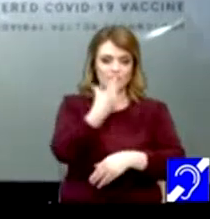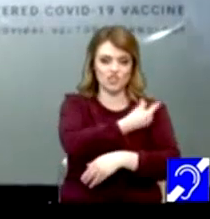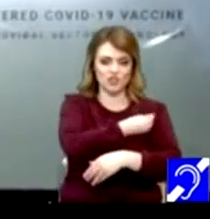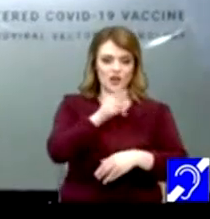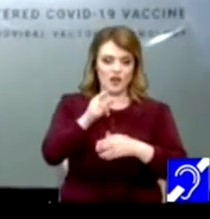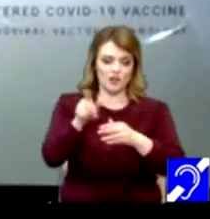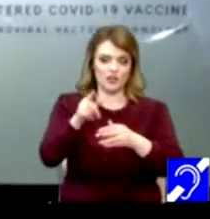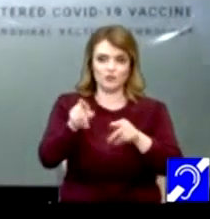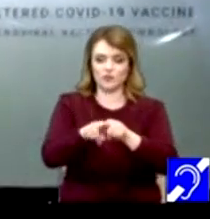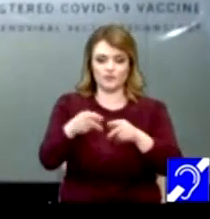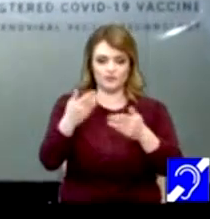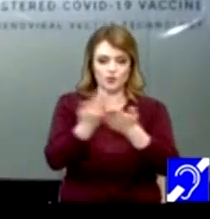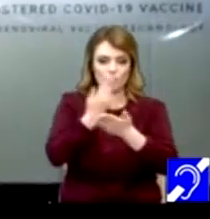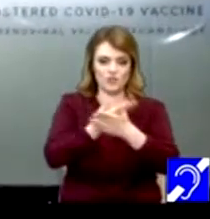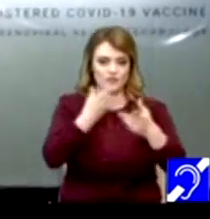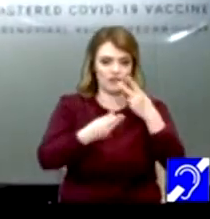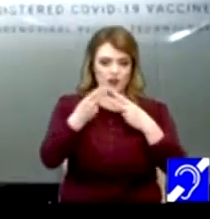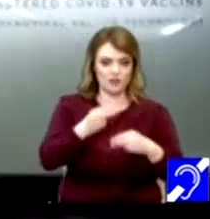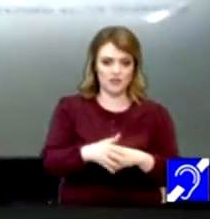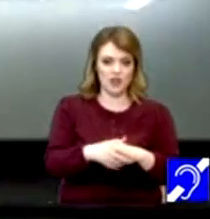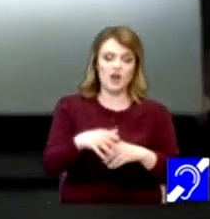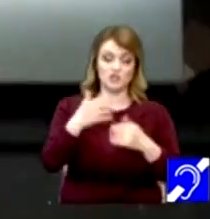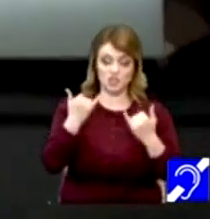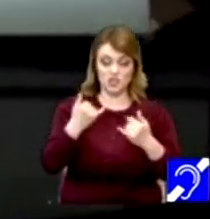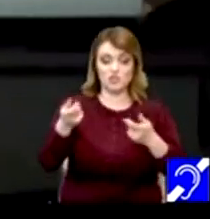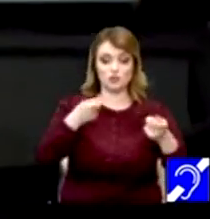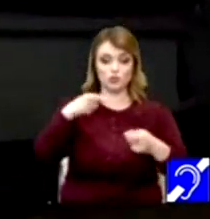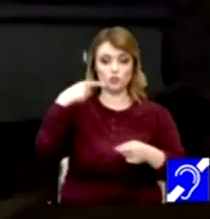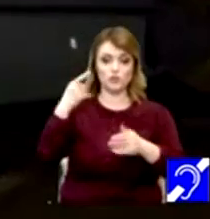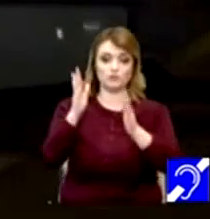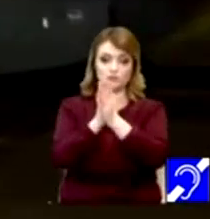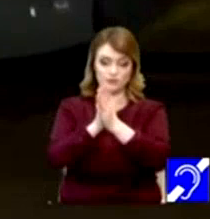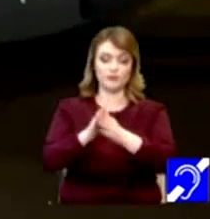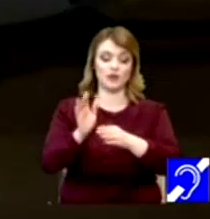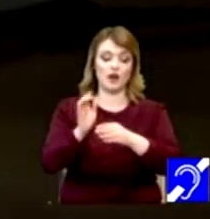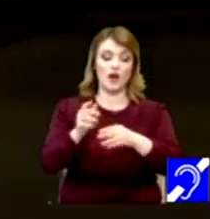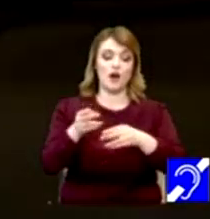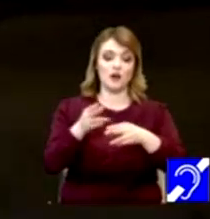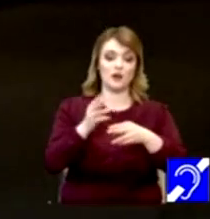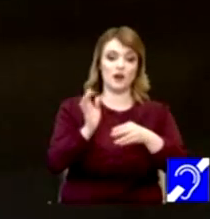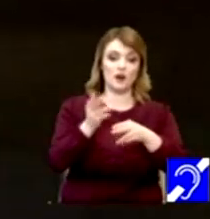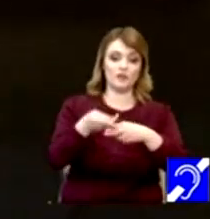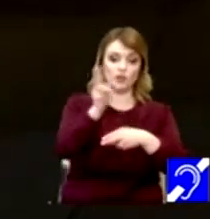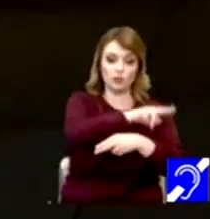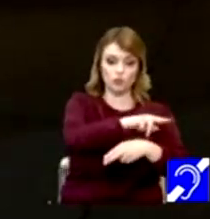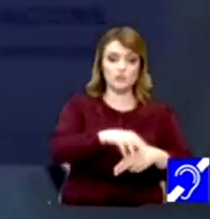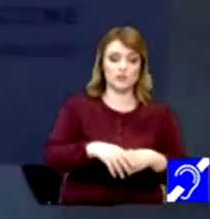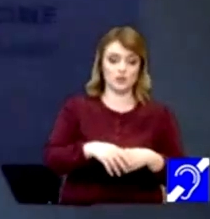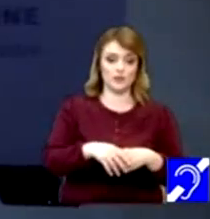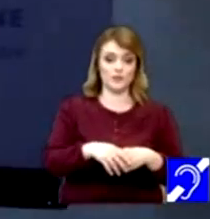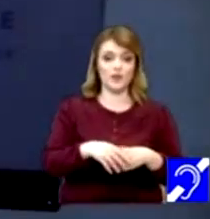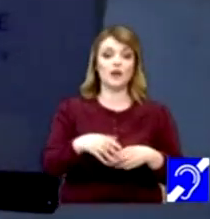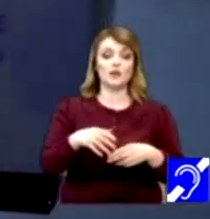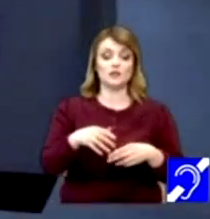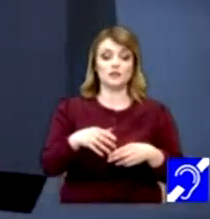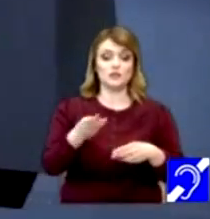false. Rusia a solicitat guvernului slovac să trimită vaccinurile Sputnik V la un laborator al UE pentru testare. Mai mult, a cerut autorităților de